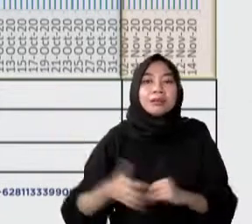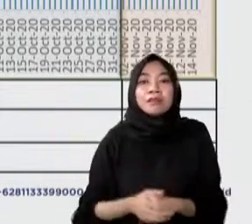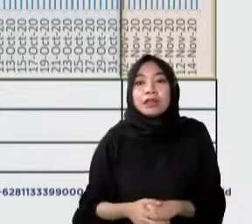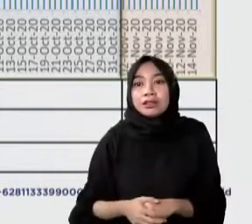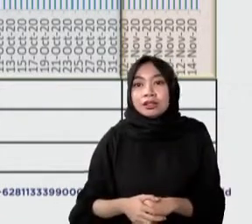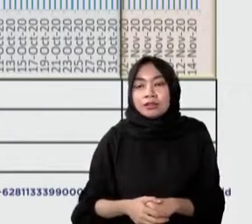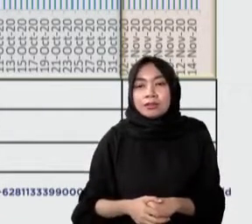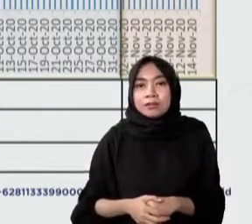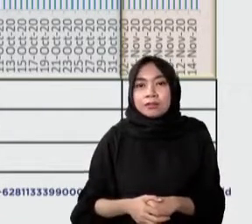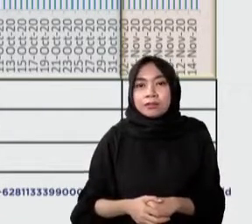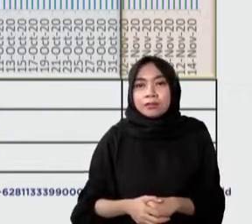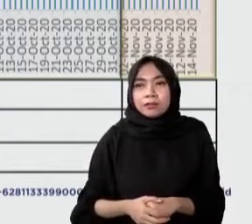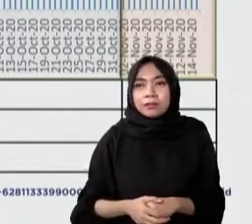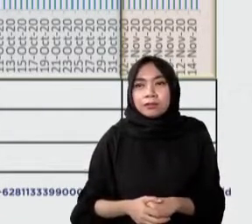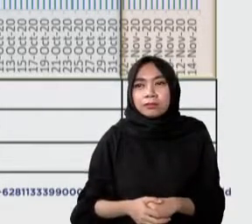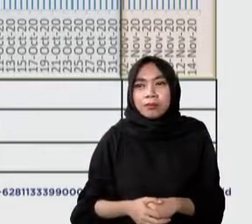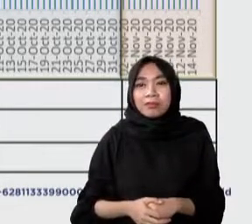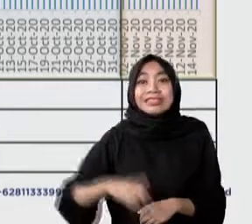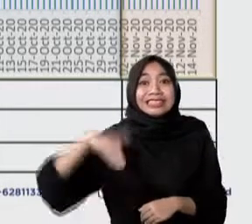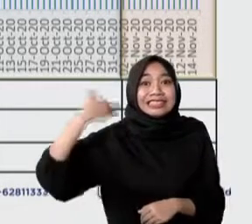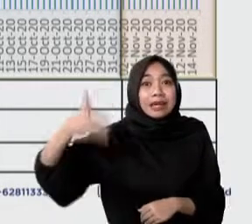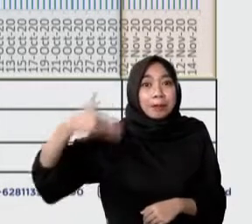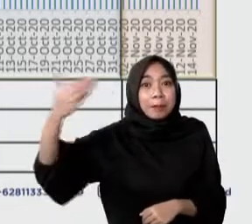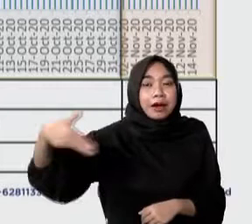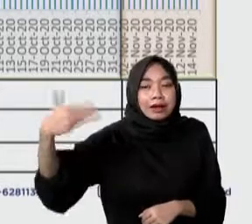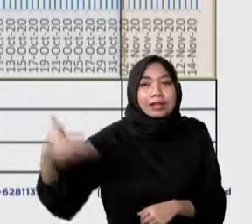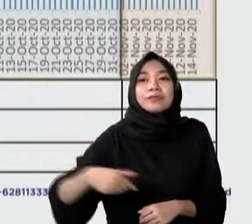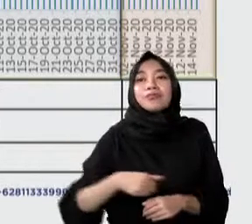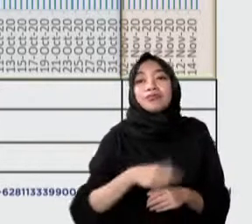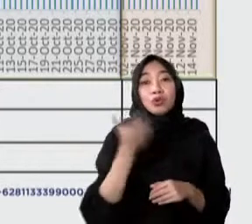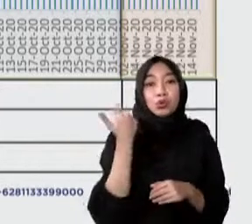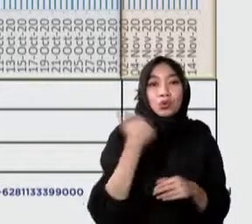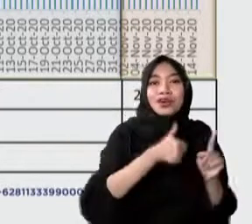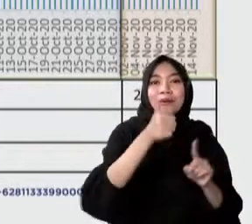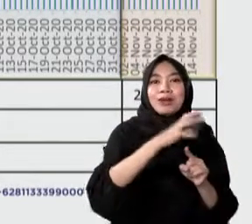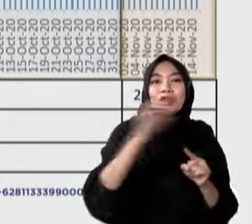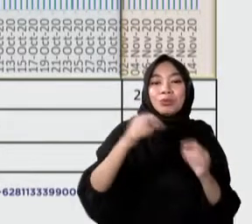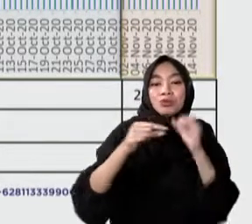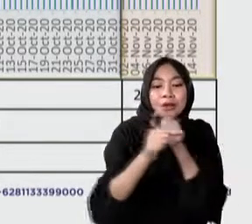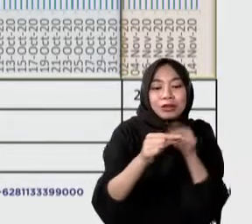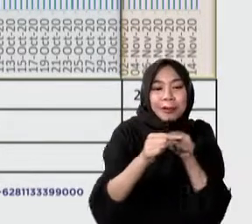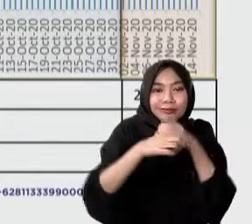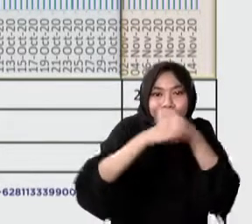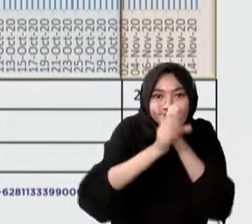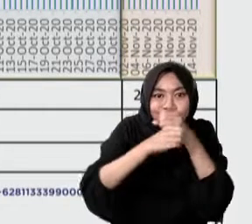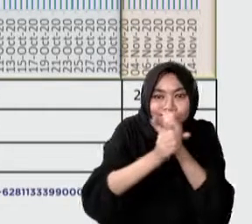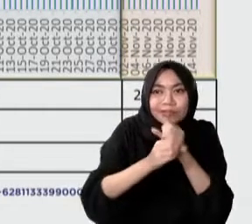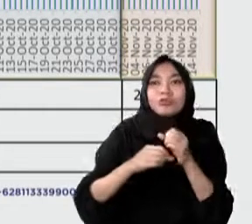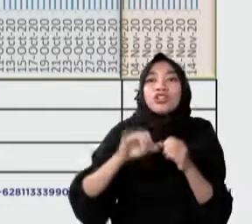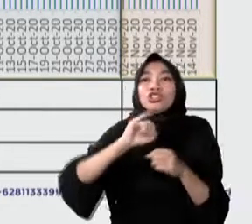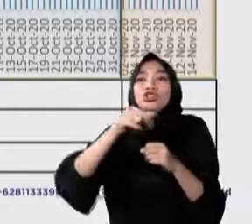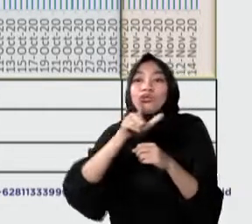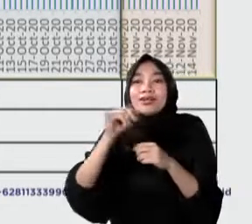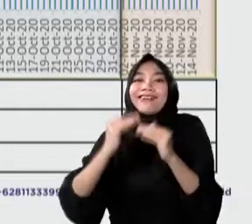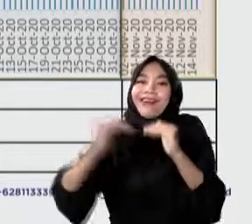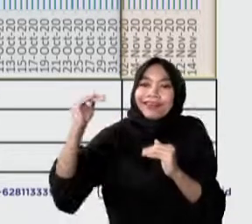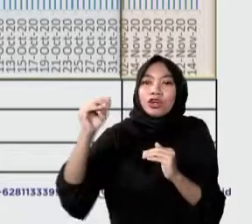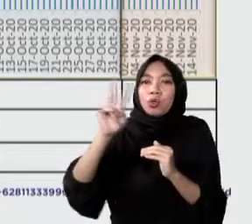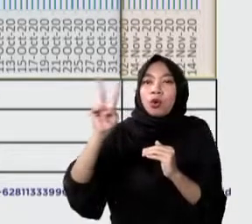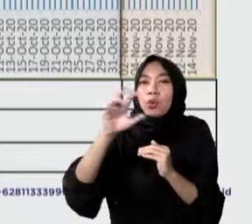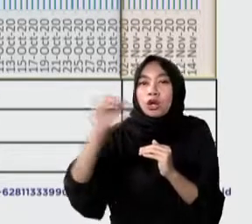rata-rata jumlah spesimen yang diperiksa setiap hari 16.000. Kemudian bulan Juli ini agak sedikit meningkat di angka